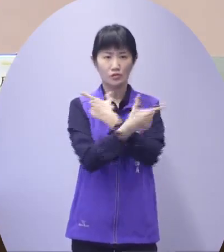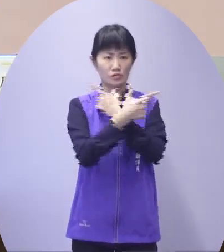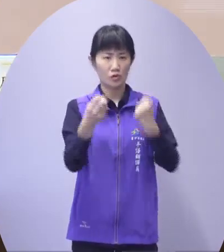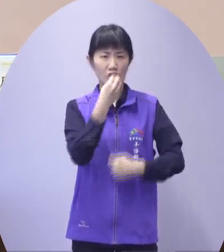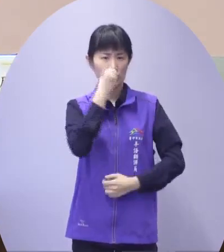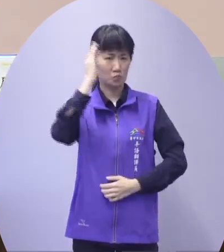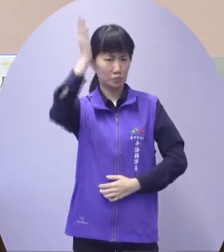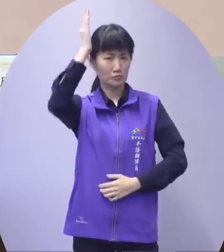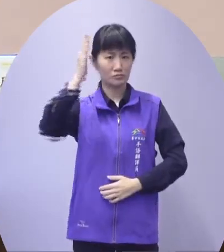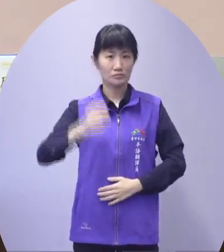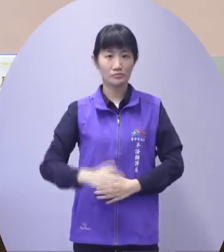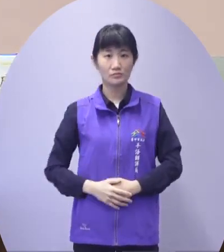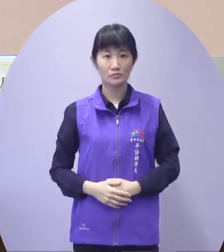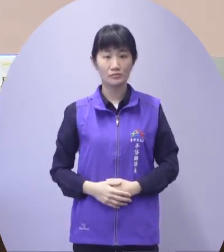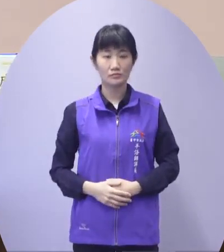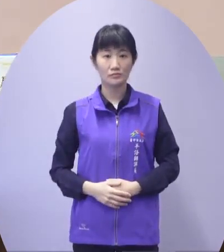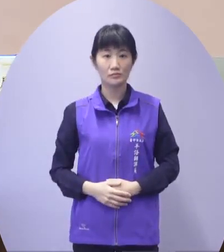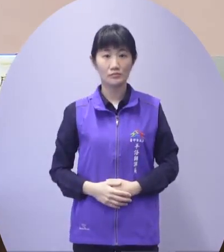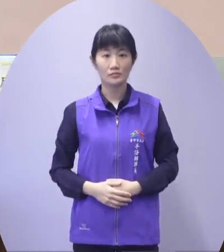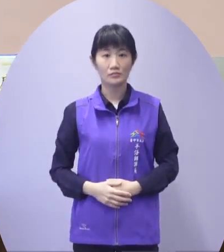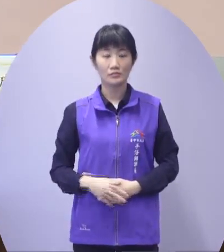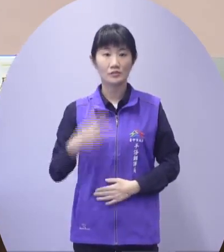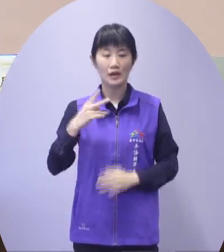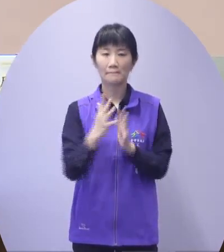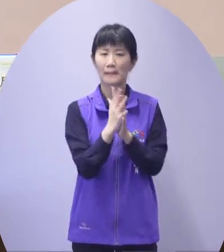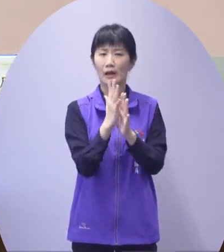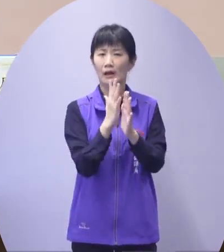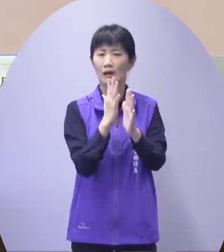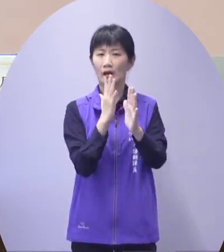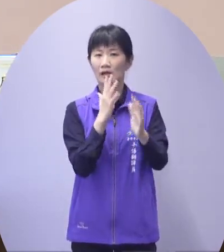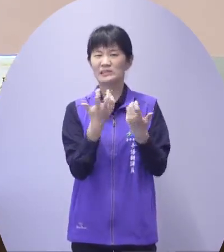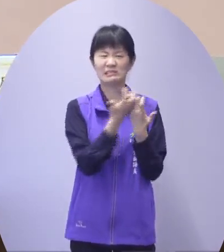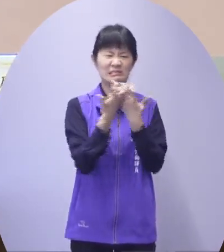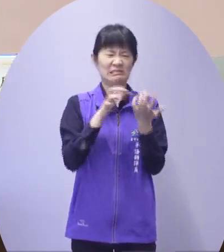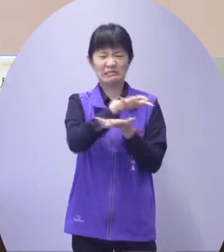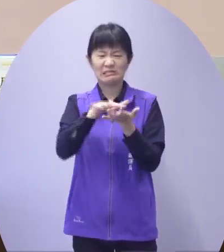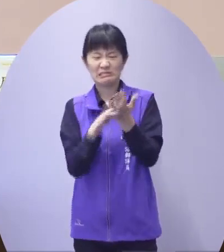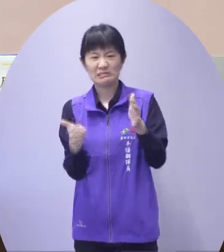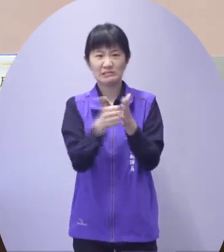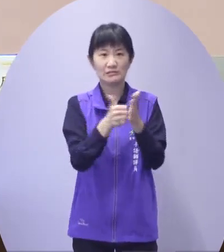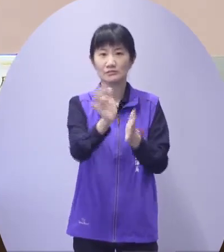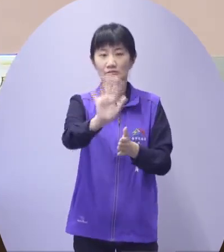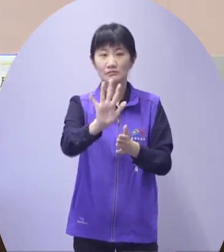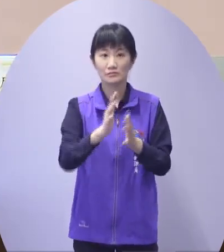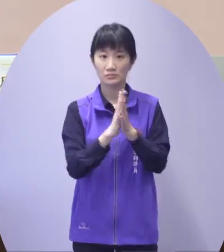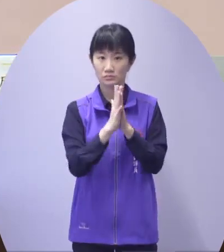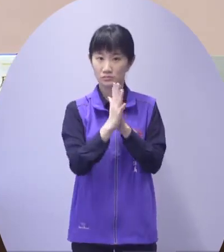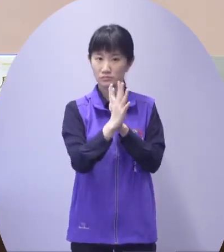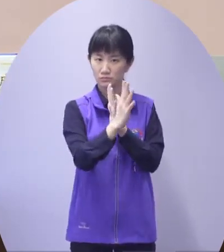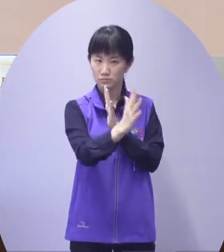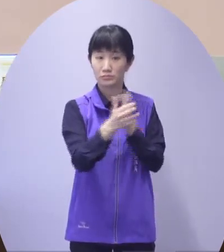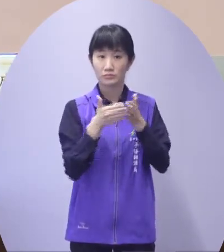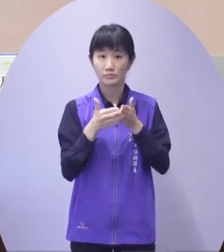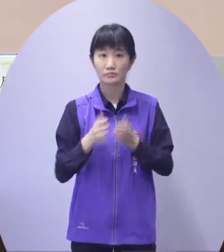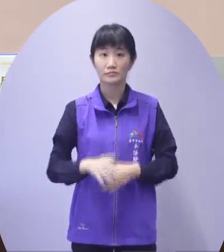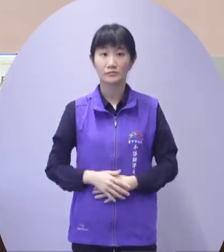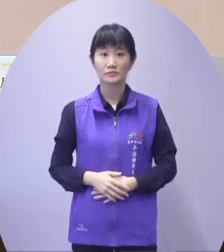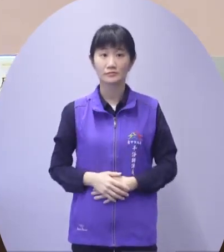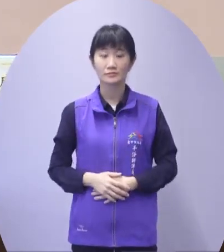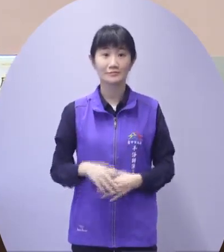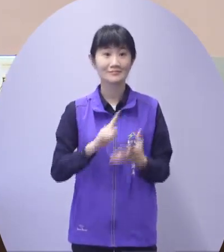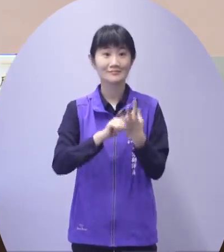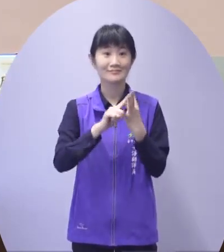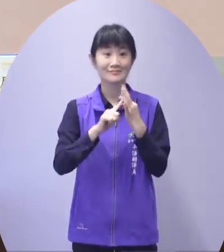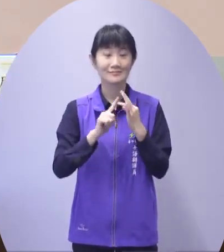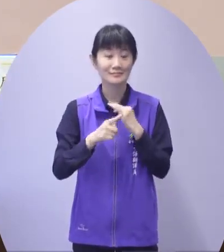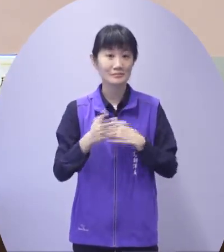食，也必须遵守排队等秩序。那更多搭乘中捷的相关资讯，请